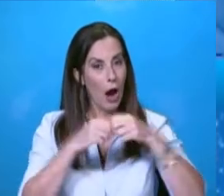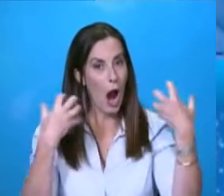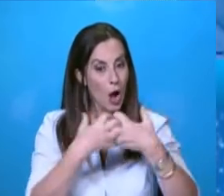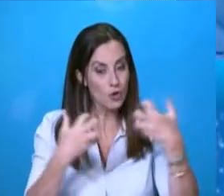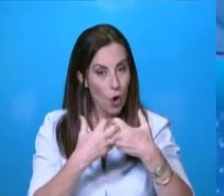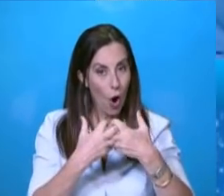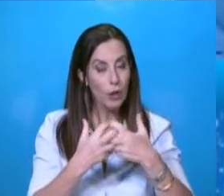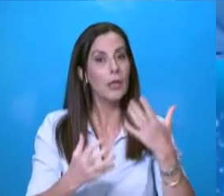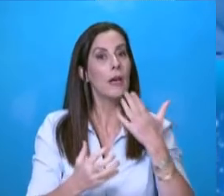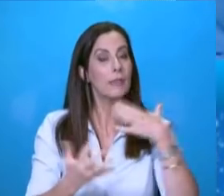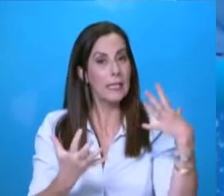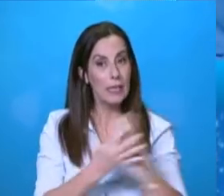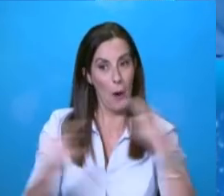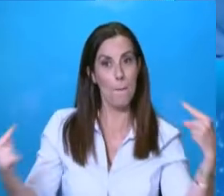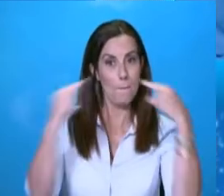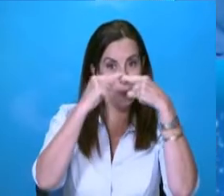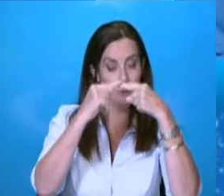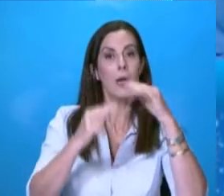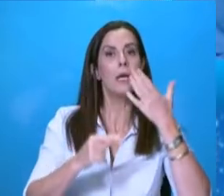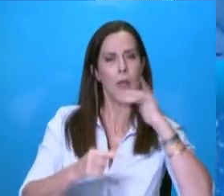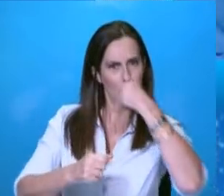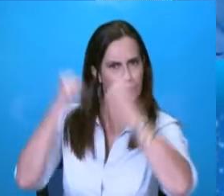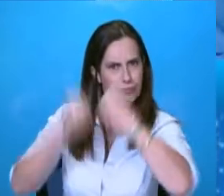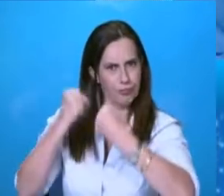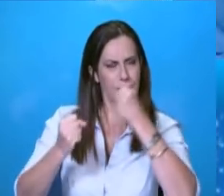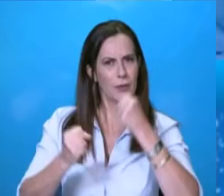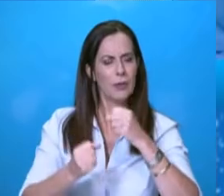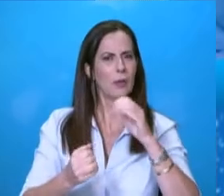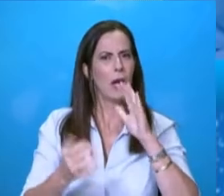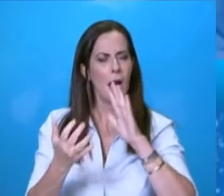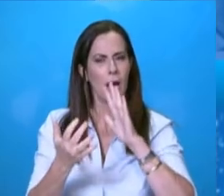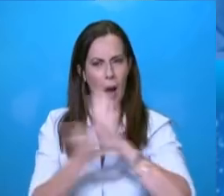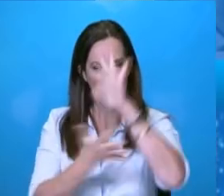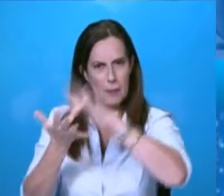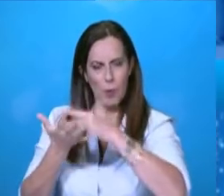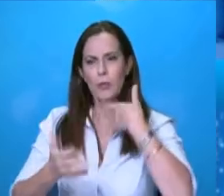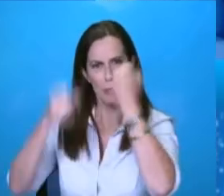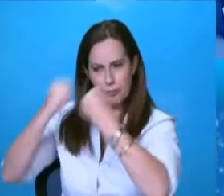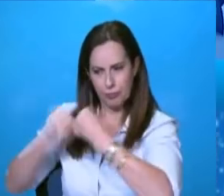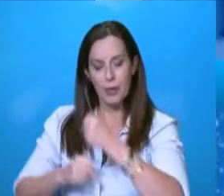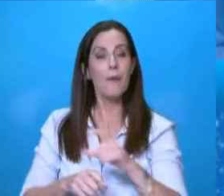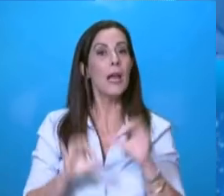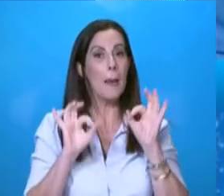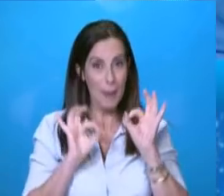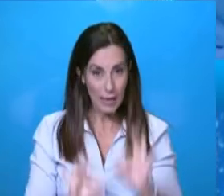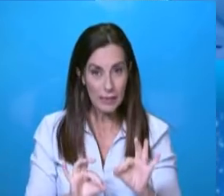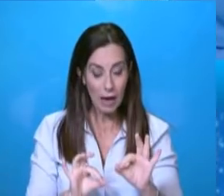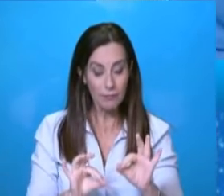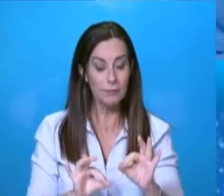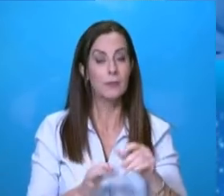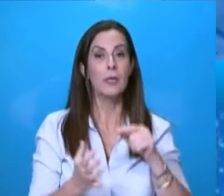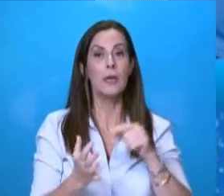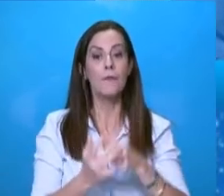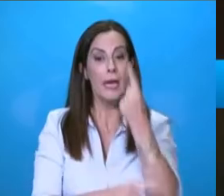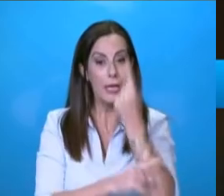ידי מערכת כיפת ברזל, הייתה תקיפה מסיבית, 15 מטרות, ולמעשה ירי לעבר